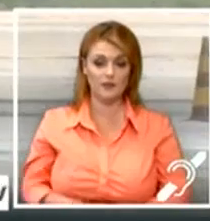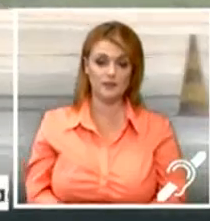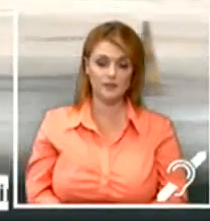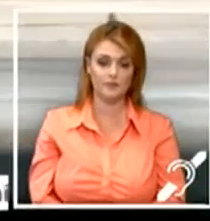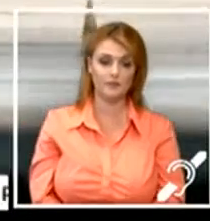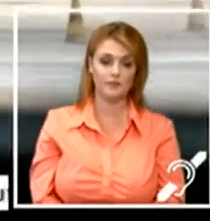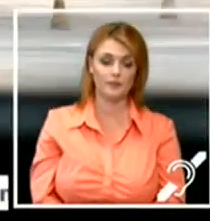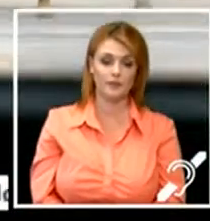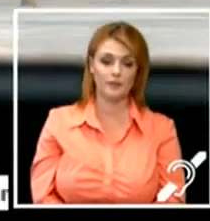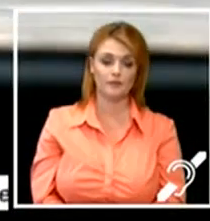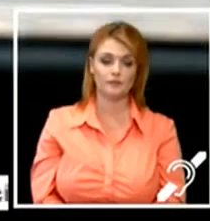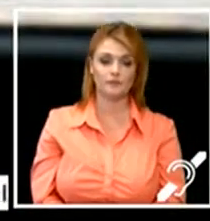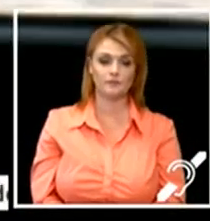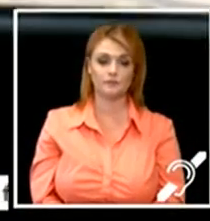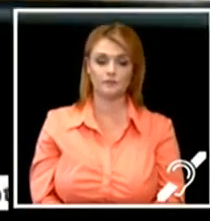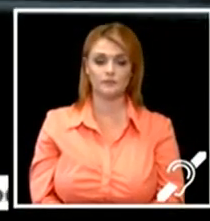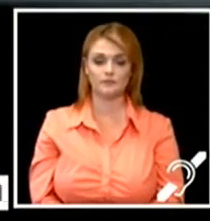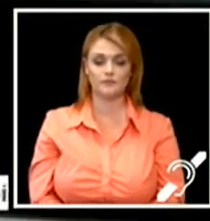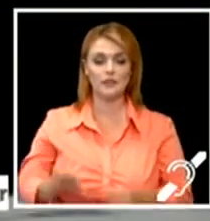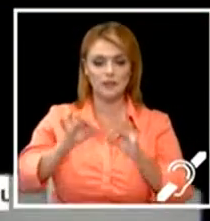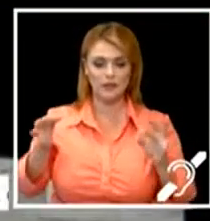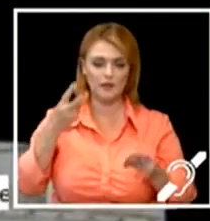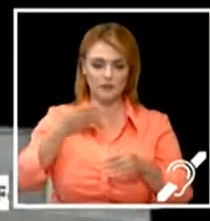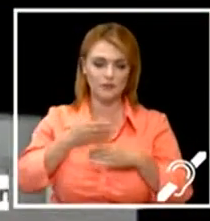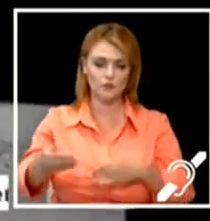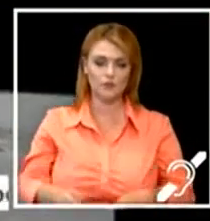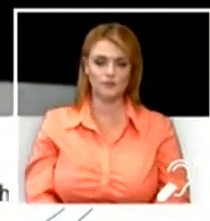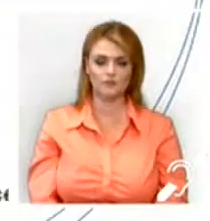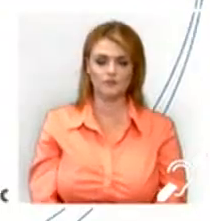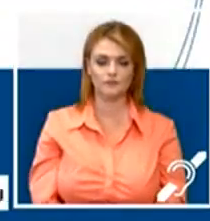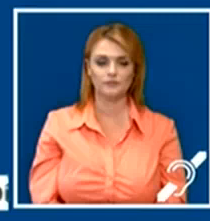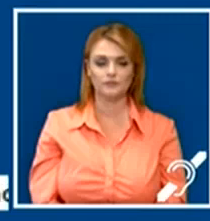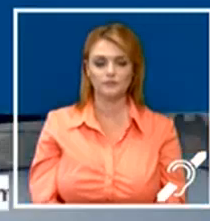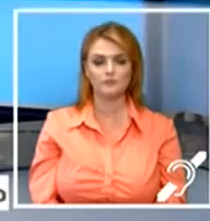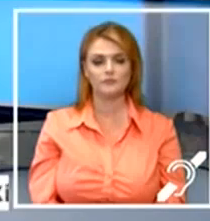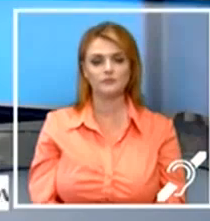fi operate zboruri și în Republica Moldova. Detalii în Telejurnal.